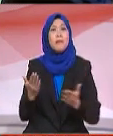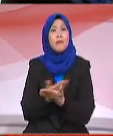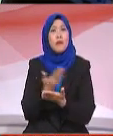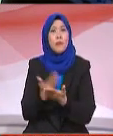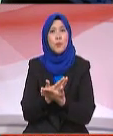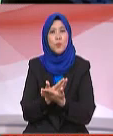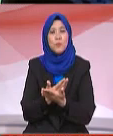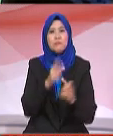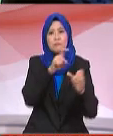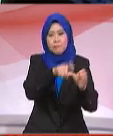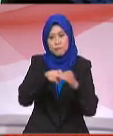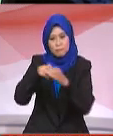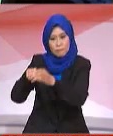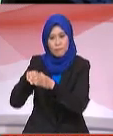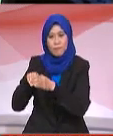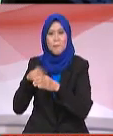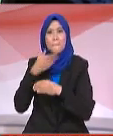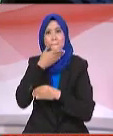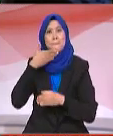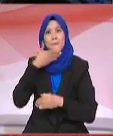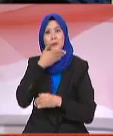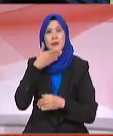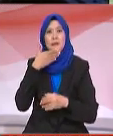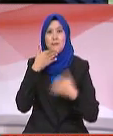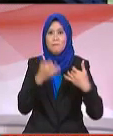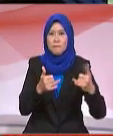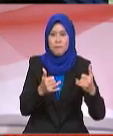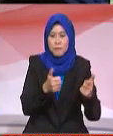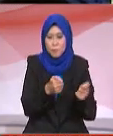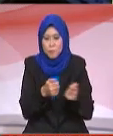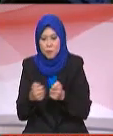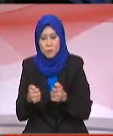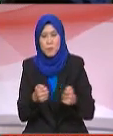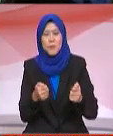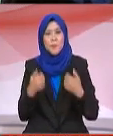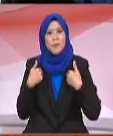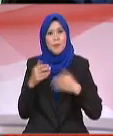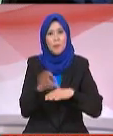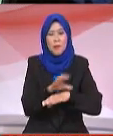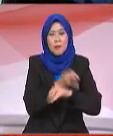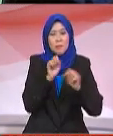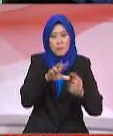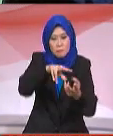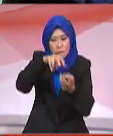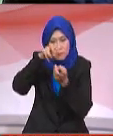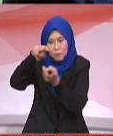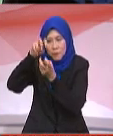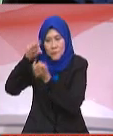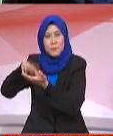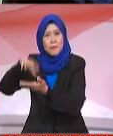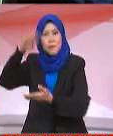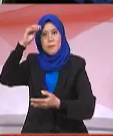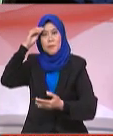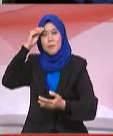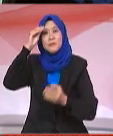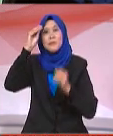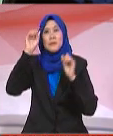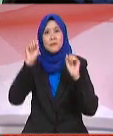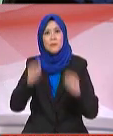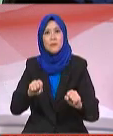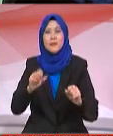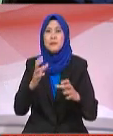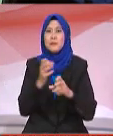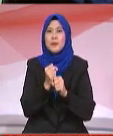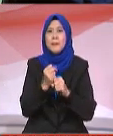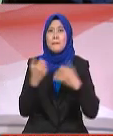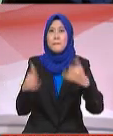yang menarik minat belia-belia. Di samping mereka memiliki peranti, di sebagai belajar memiliki peranti, mereka juga dapat